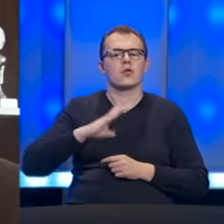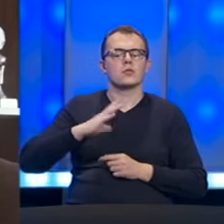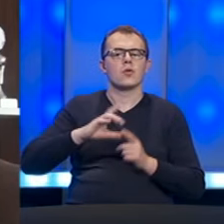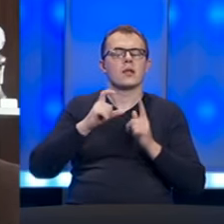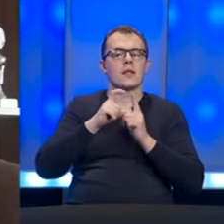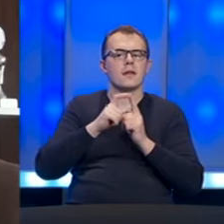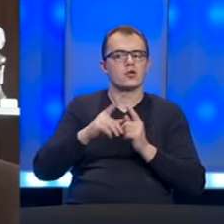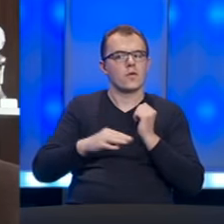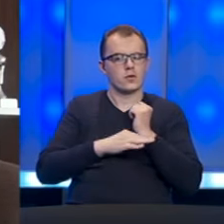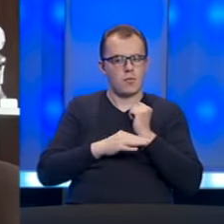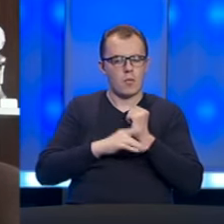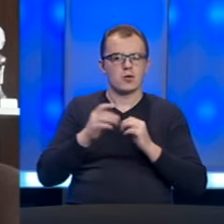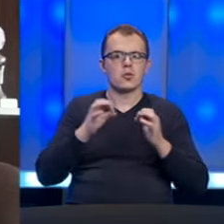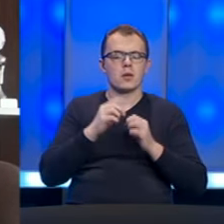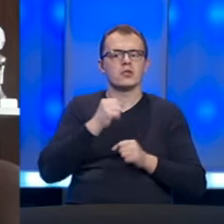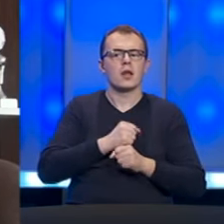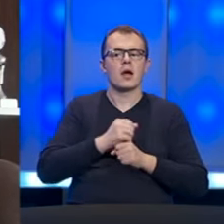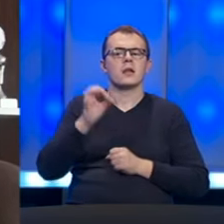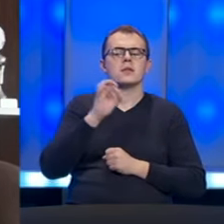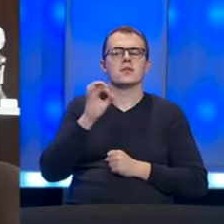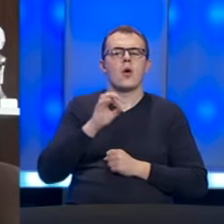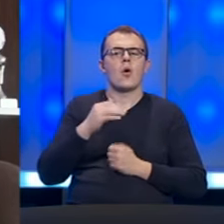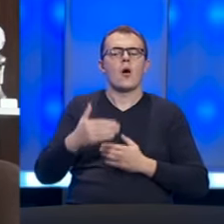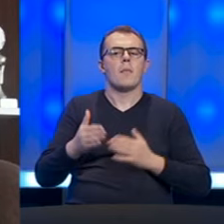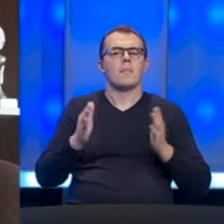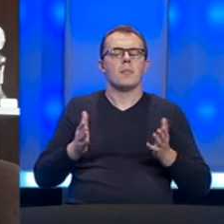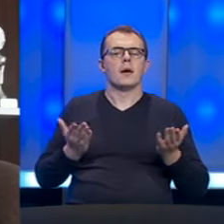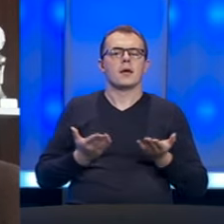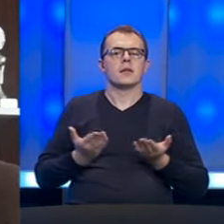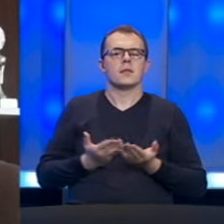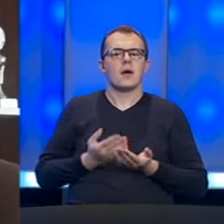Drašković pomažu u Bileći, radi se o paketima,